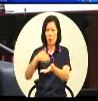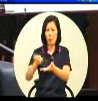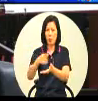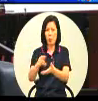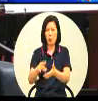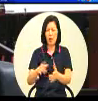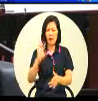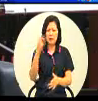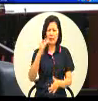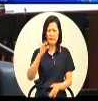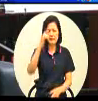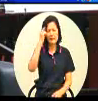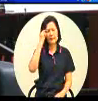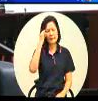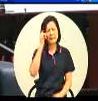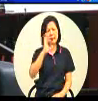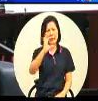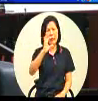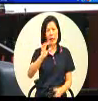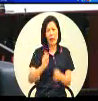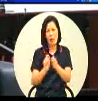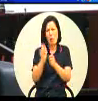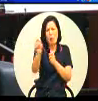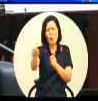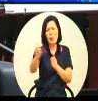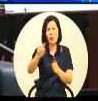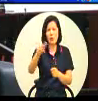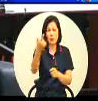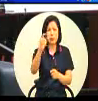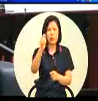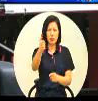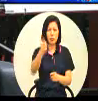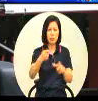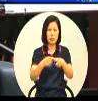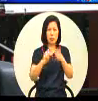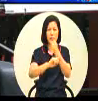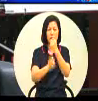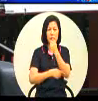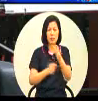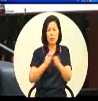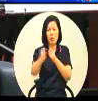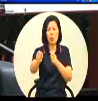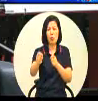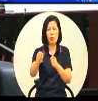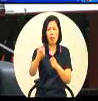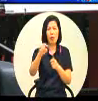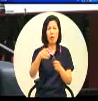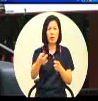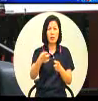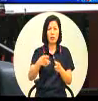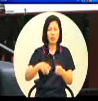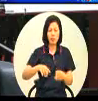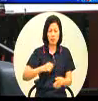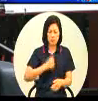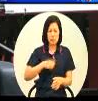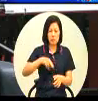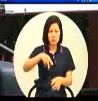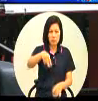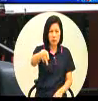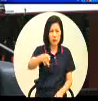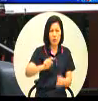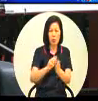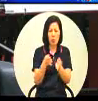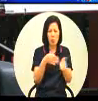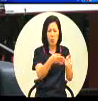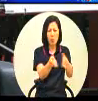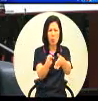最近的还距离650公尺。650公尺到底有多远？我们实际走一趟，不但得经过蜿蜒的道路，